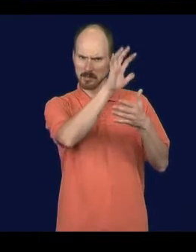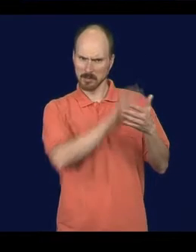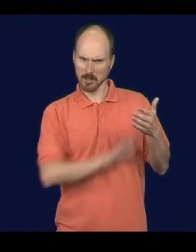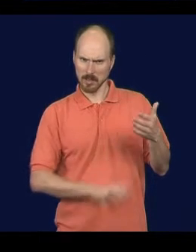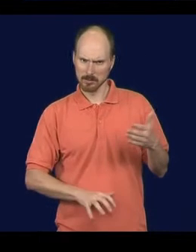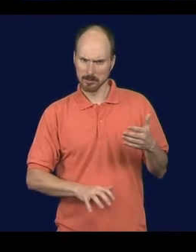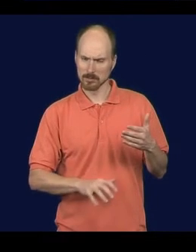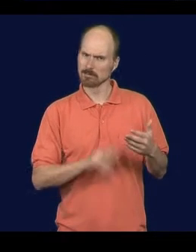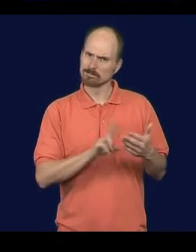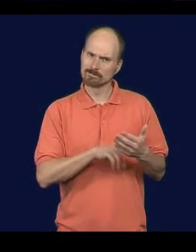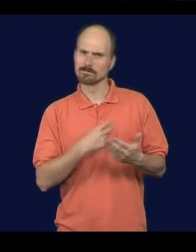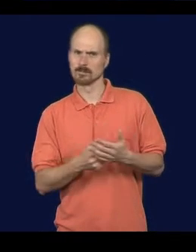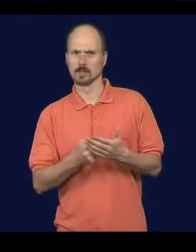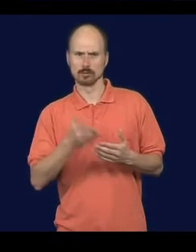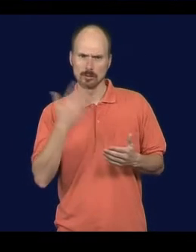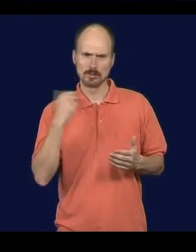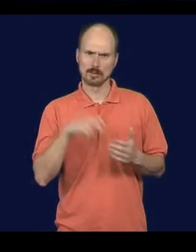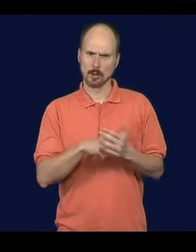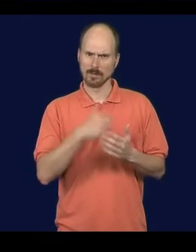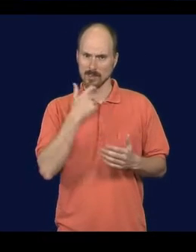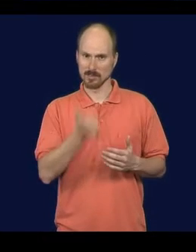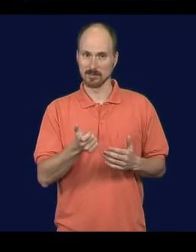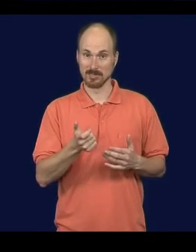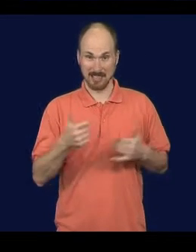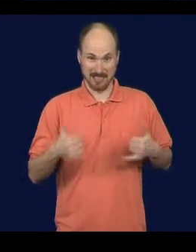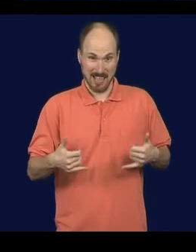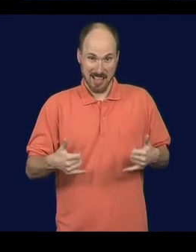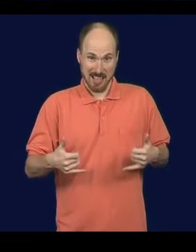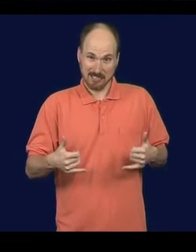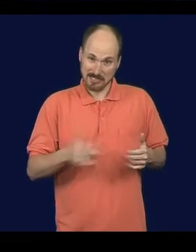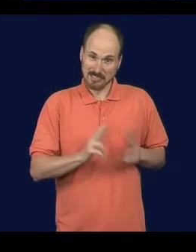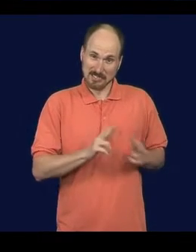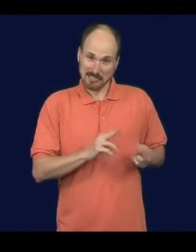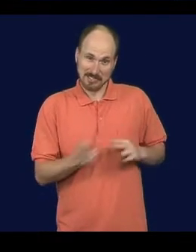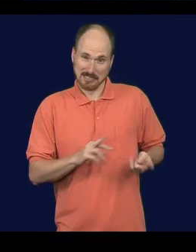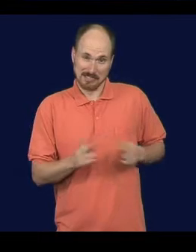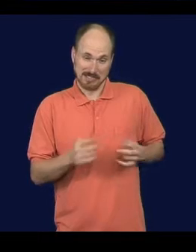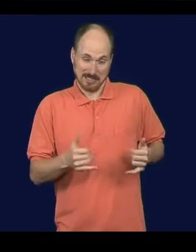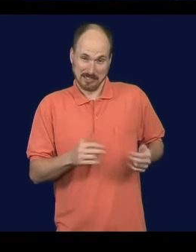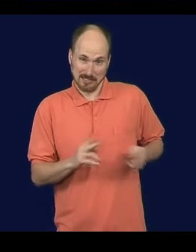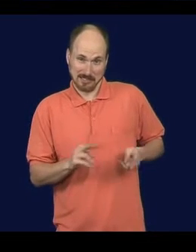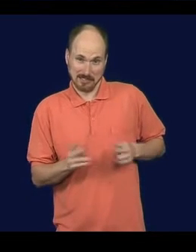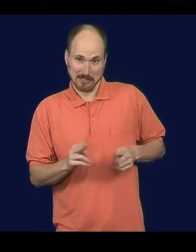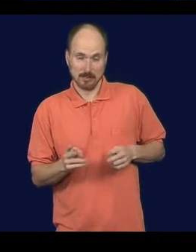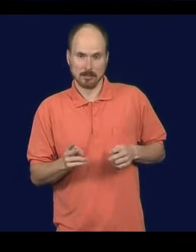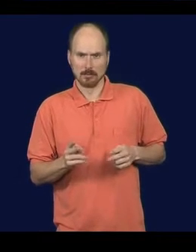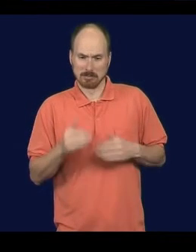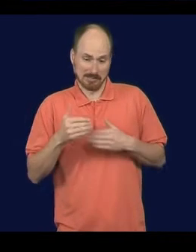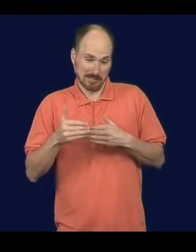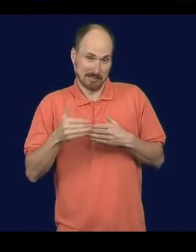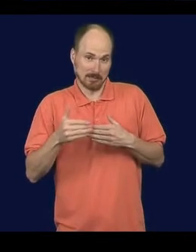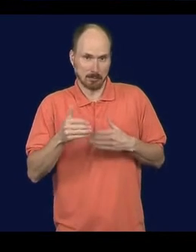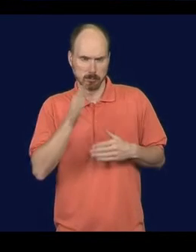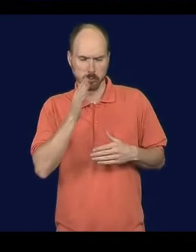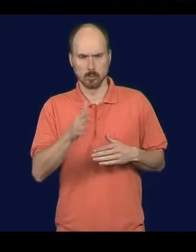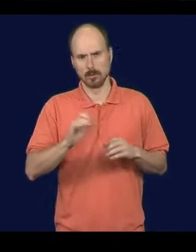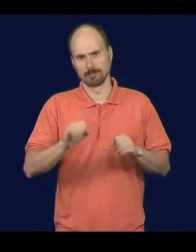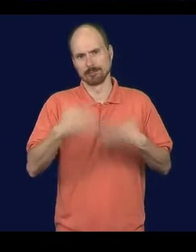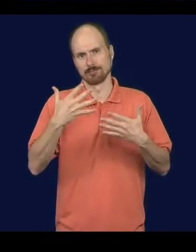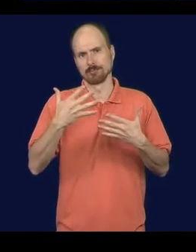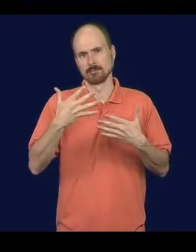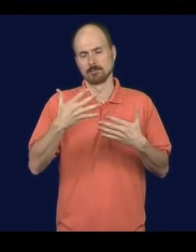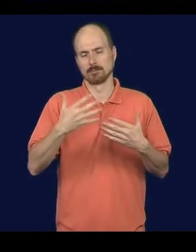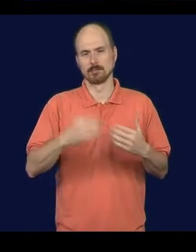A nějakou něco udělaného základního. A na základě toho pak, pokud vyhrajete, tak dostanete finanční